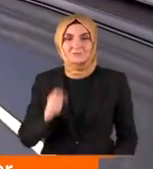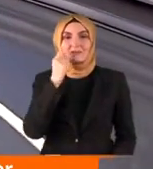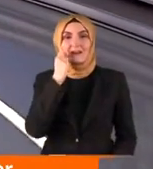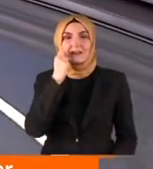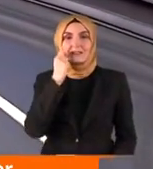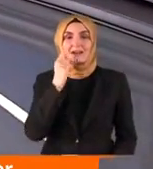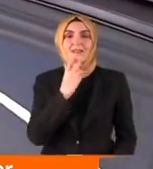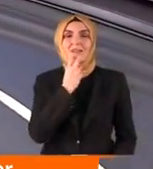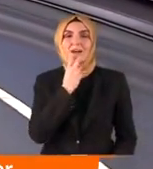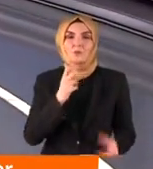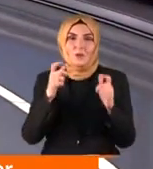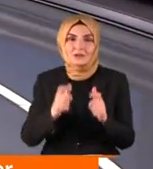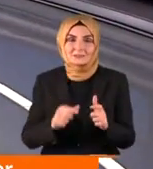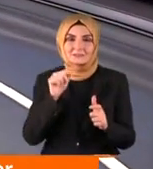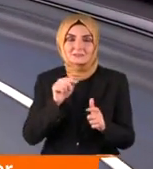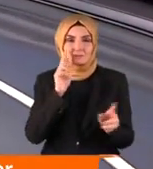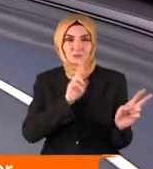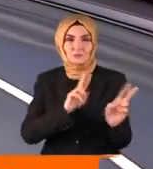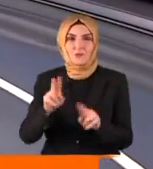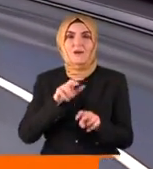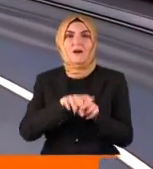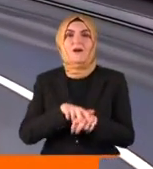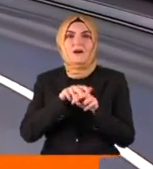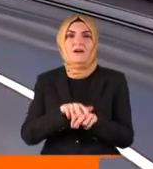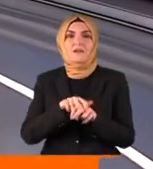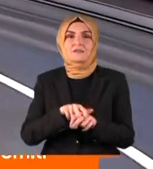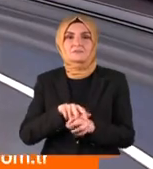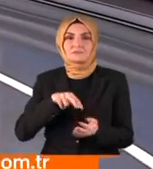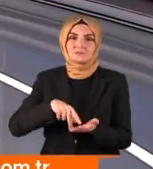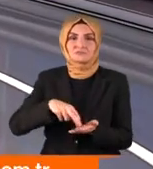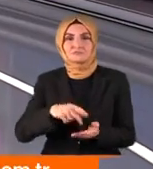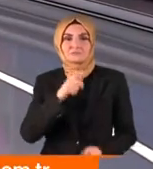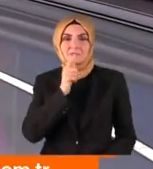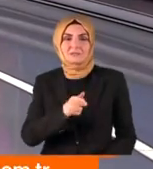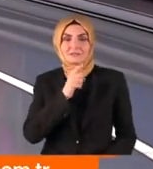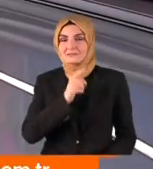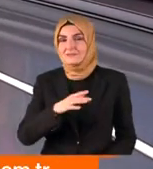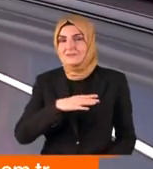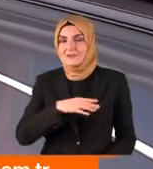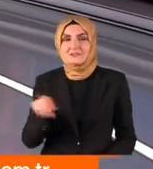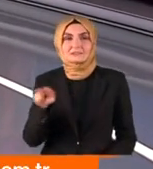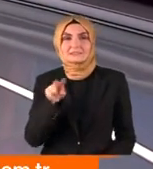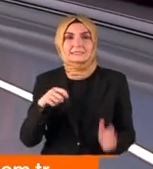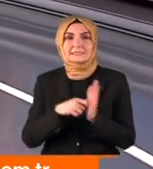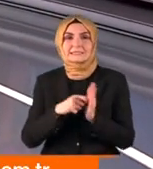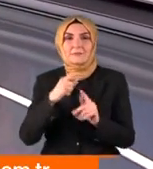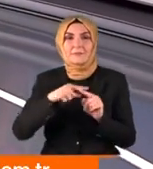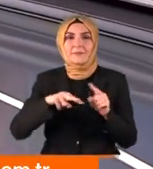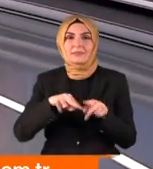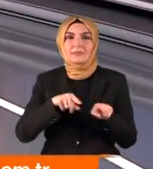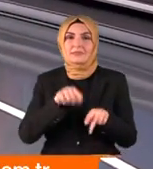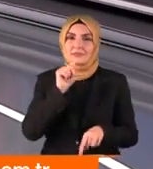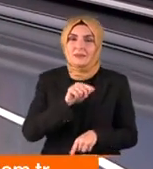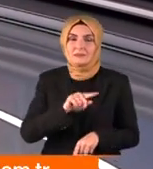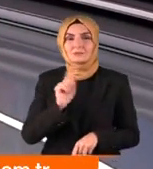Ankara Tandoğan'da bu gördüğünüz atların nal sesleri yankılanıyor bir süredir. İsimleri Tan ve Tuni. Onlar